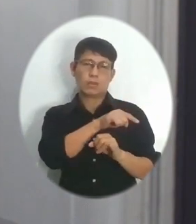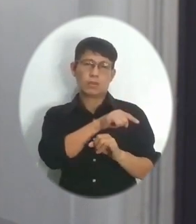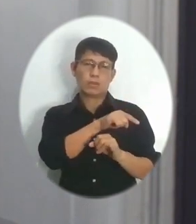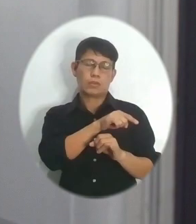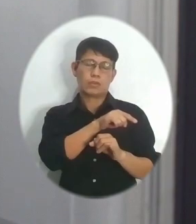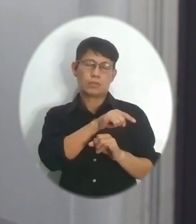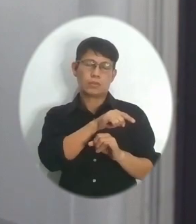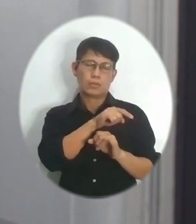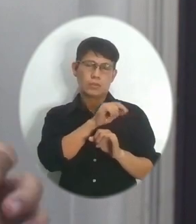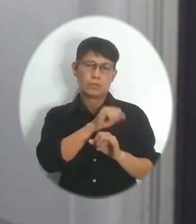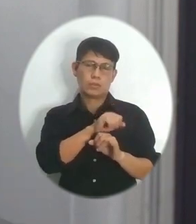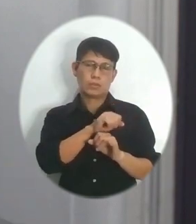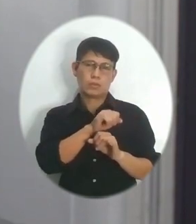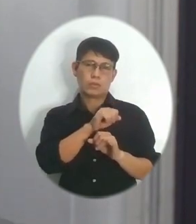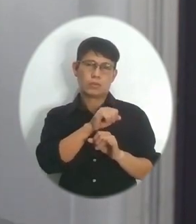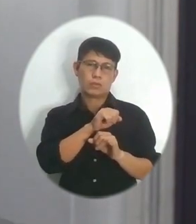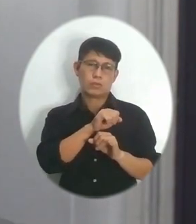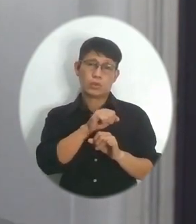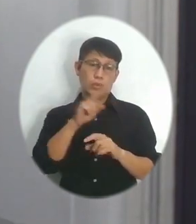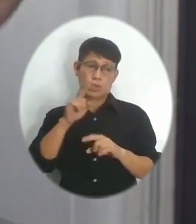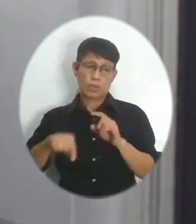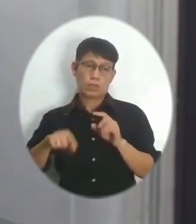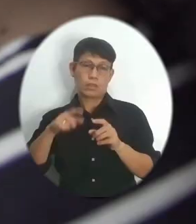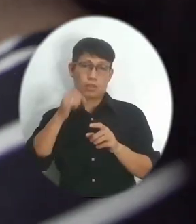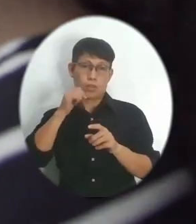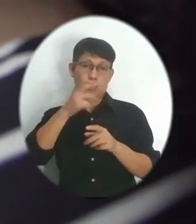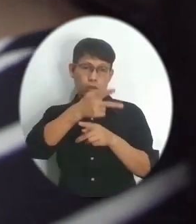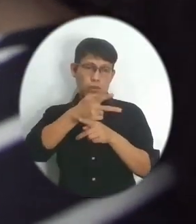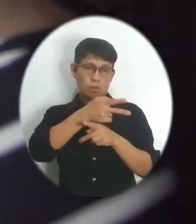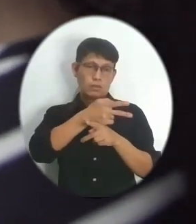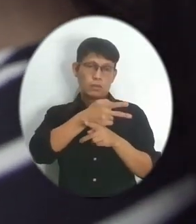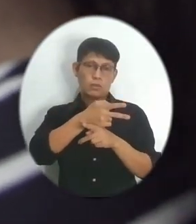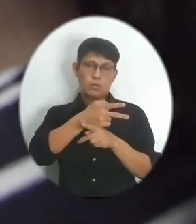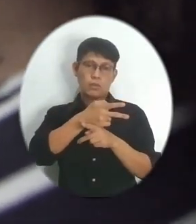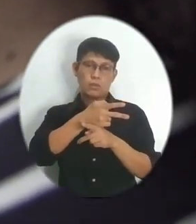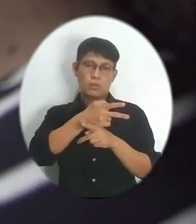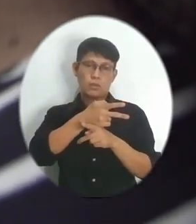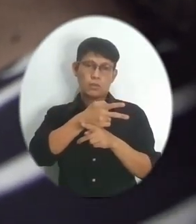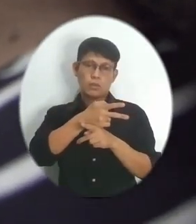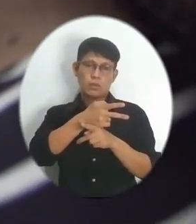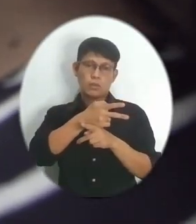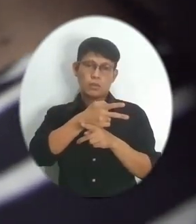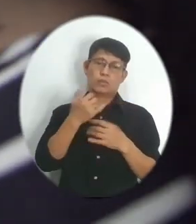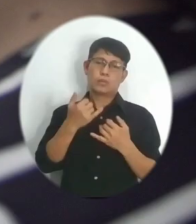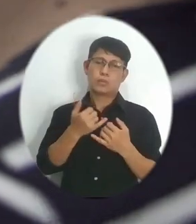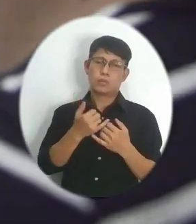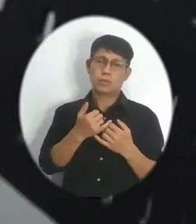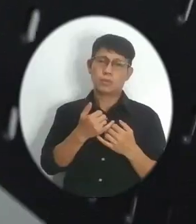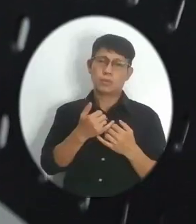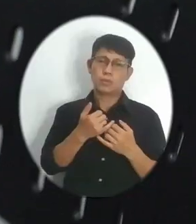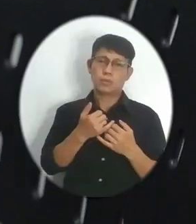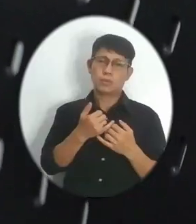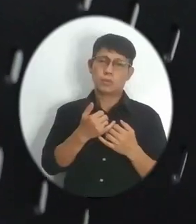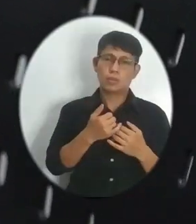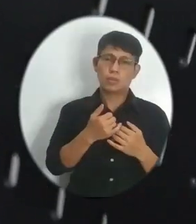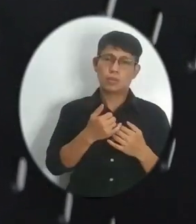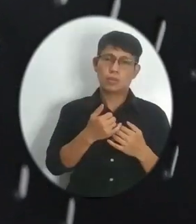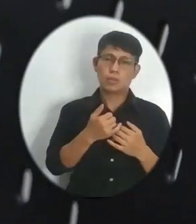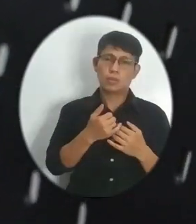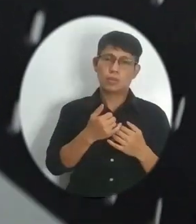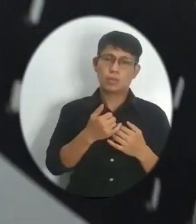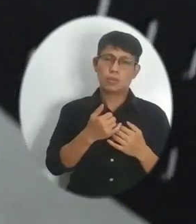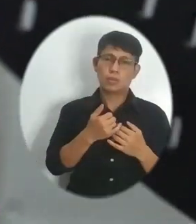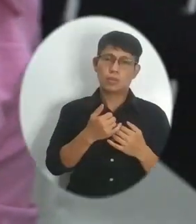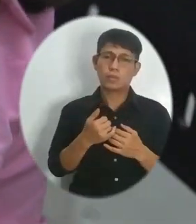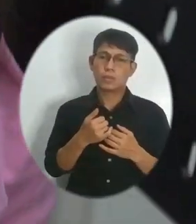Hindi naman po habang buhay na mag-aalaga namin to, yung dalawa niyang kapatid. Salamat sa